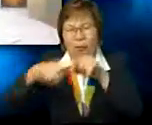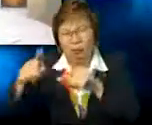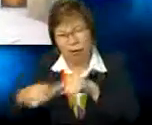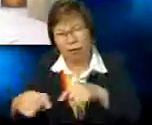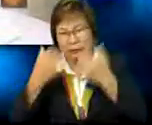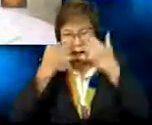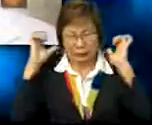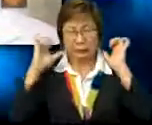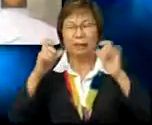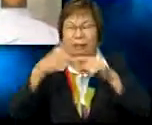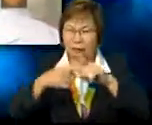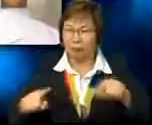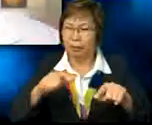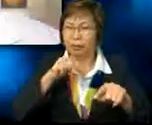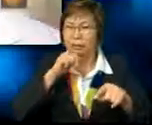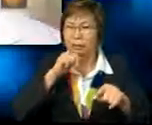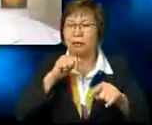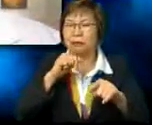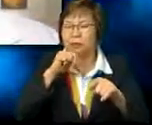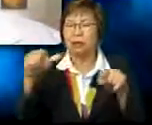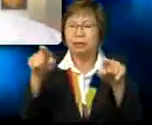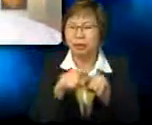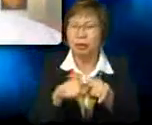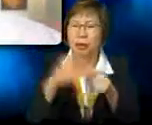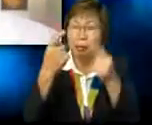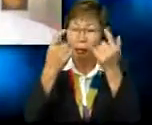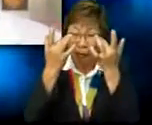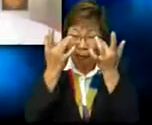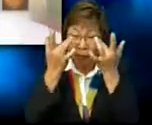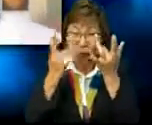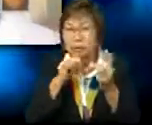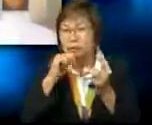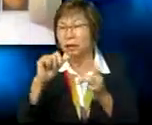yang canggih, tetapi dia tidak akan sama mata yang pakai kanta lekap dengan mata yang